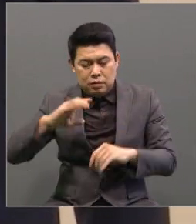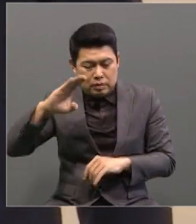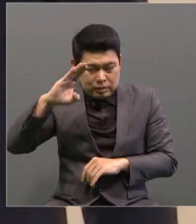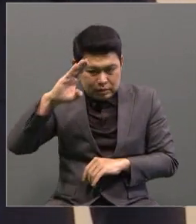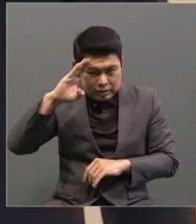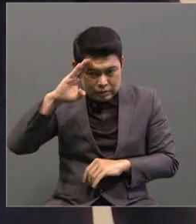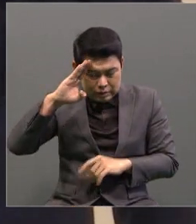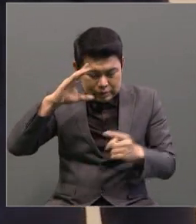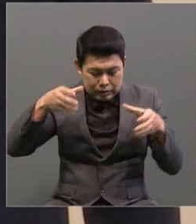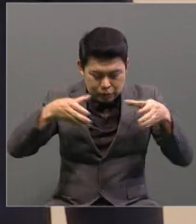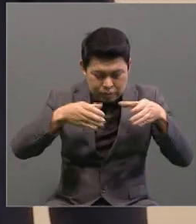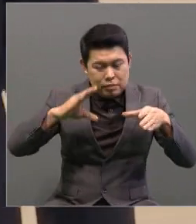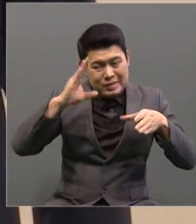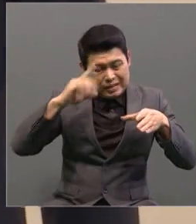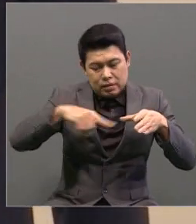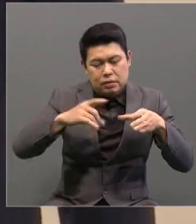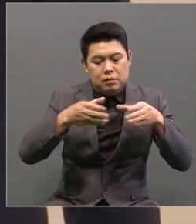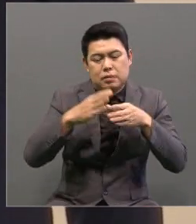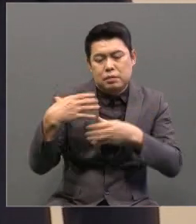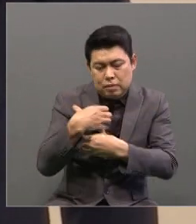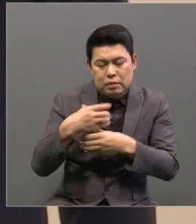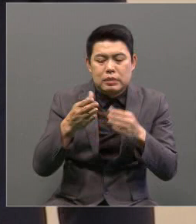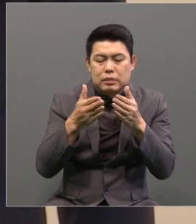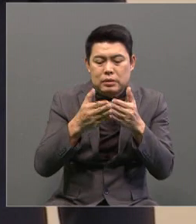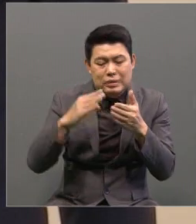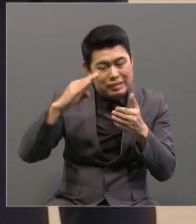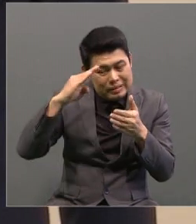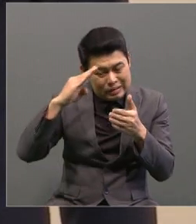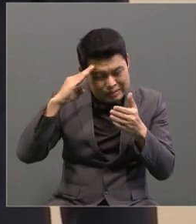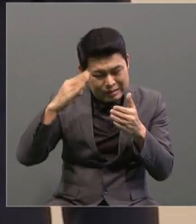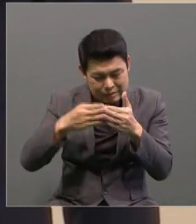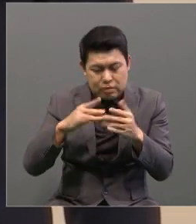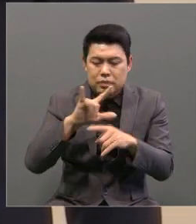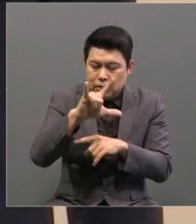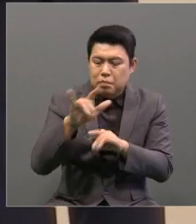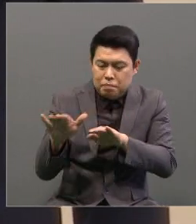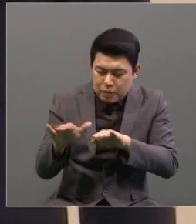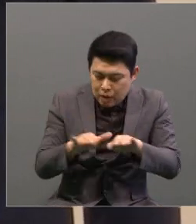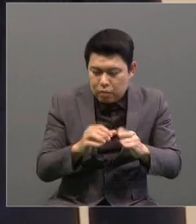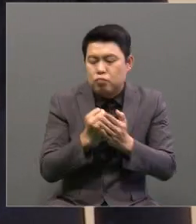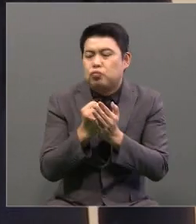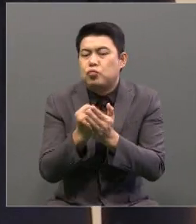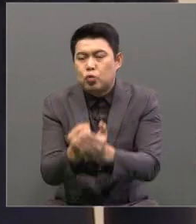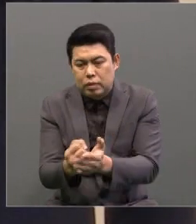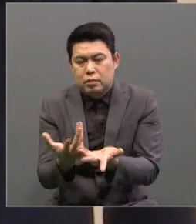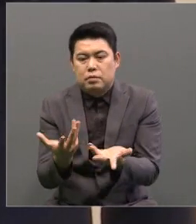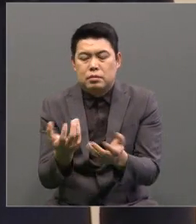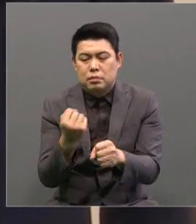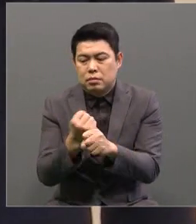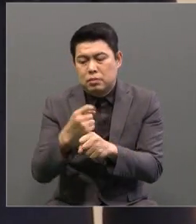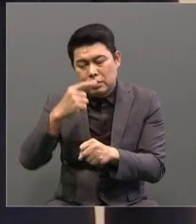ชาการกองทัพไทยและกองทัพบกกองทัพเรือกองทัพอากาศพร้อม ที่จะให้การช่วยเหลือประชาช